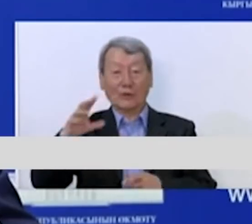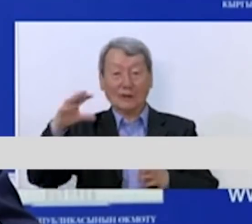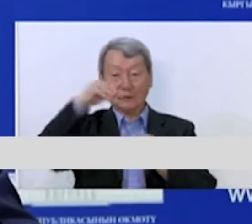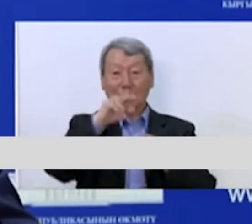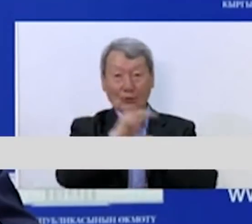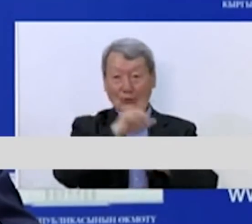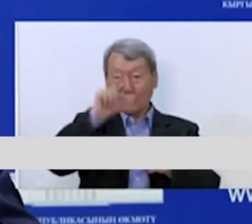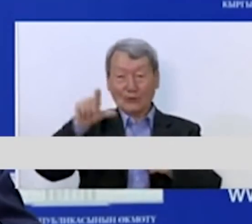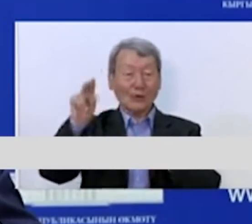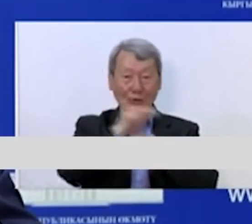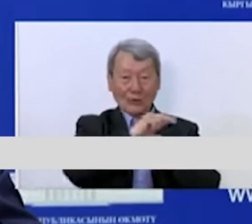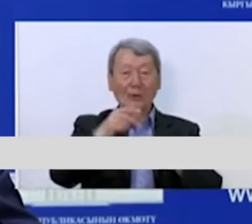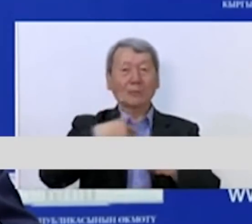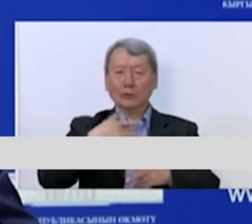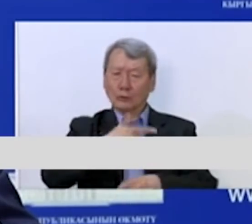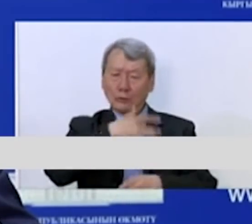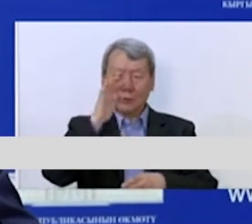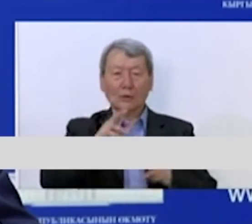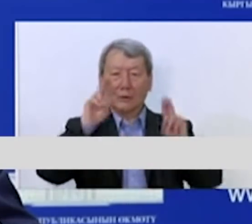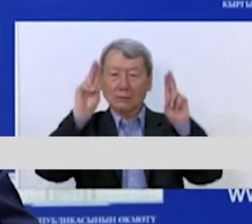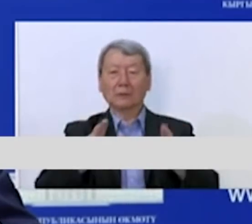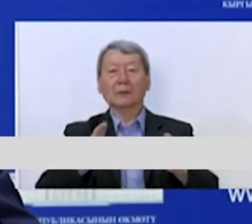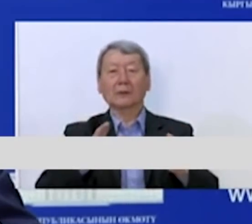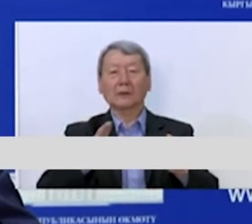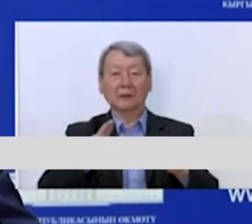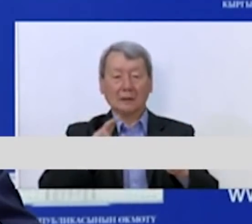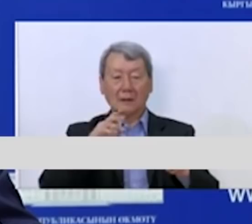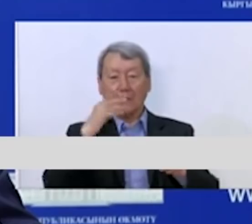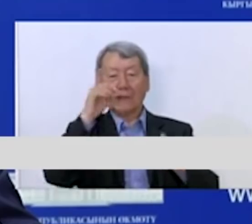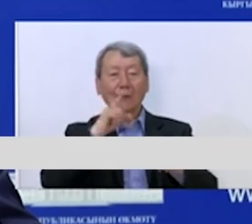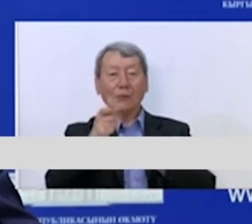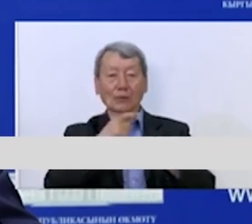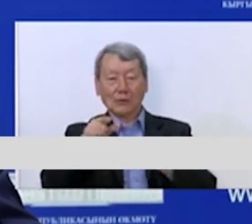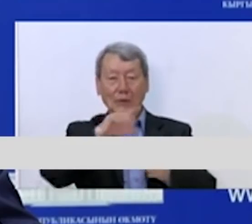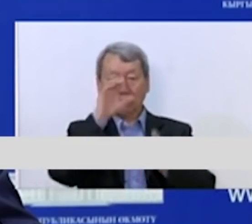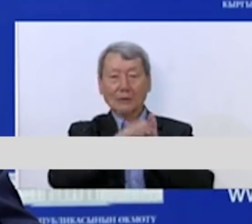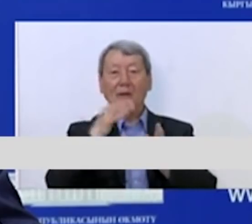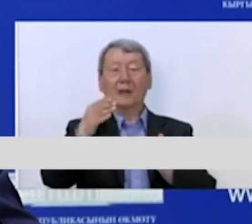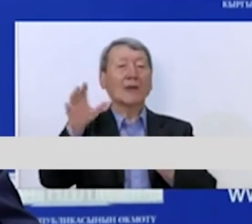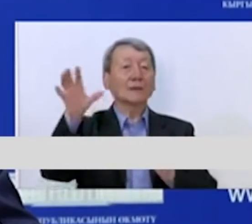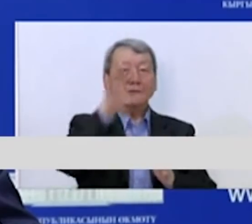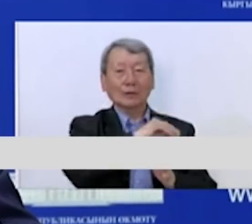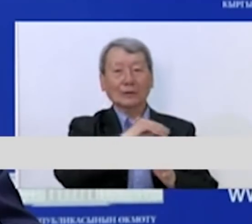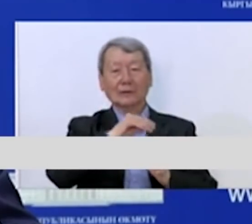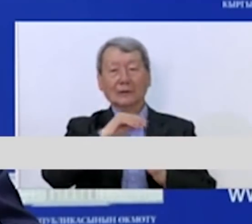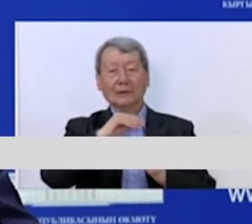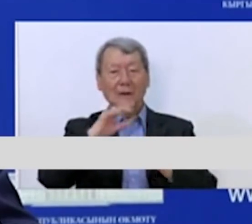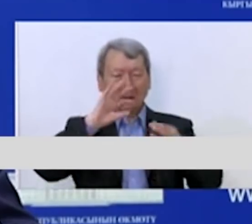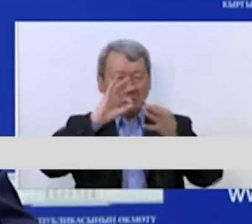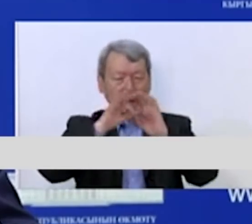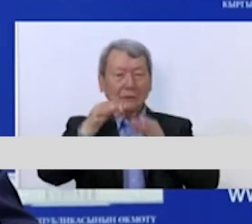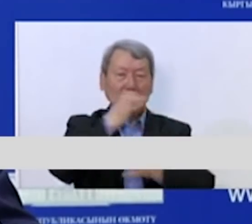процесс лечения, мы строго следуем вот нашим клиническим руководствам. То есть все